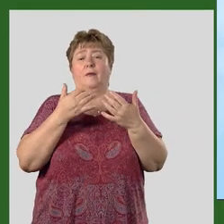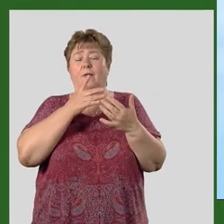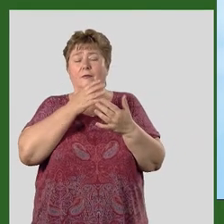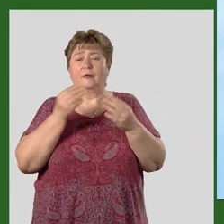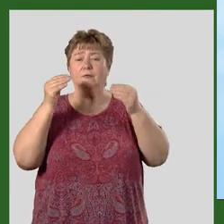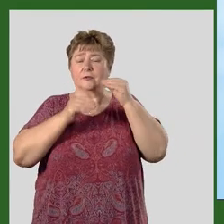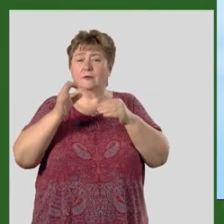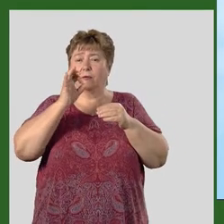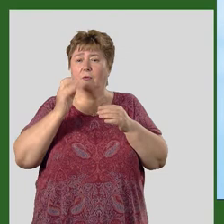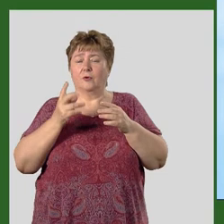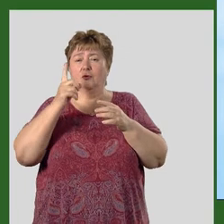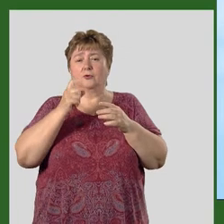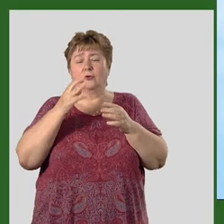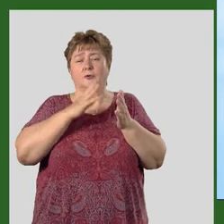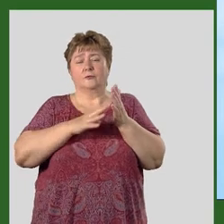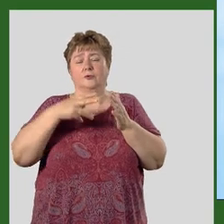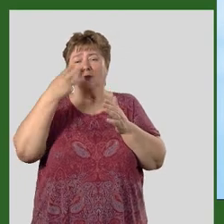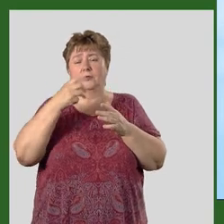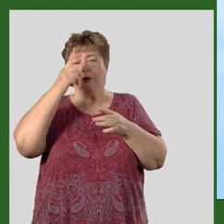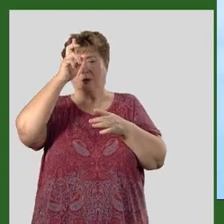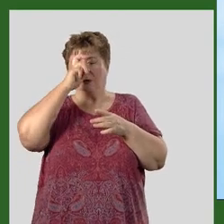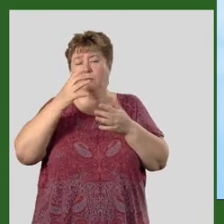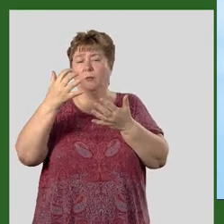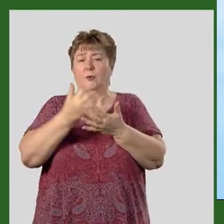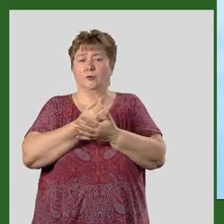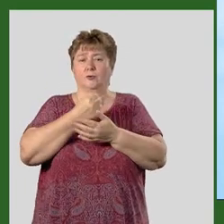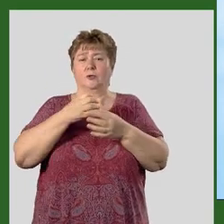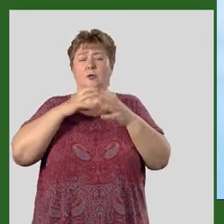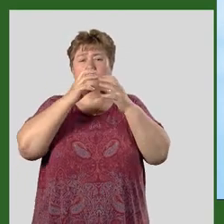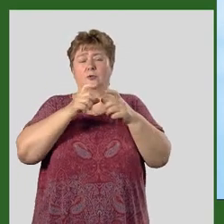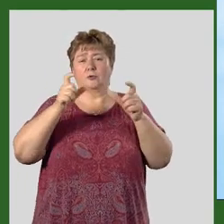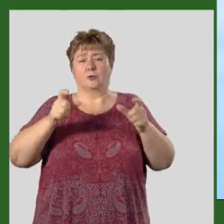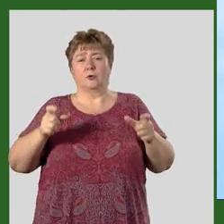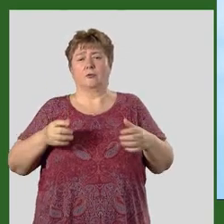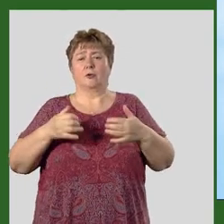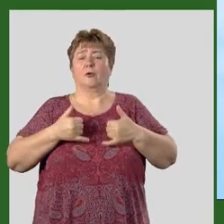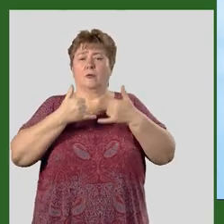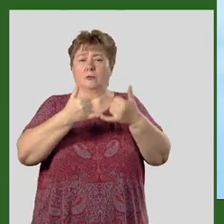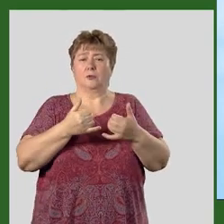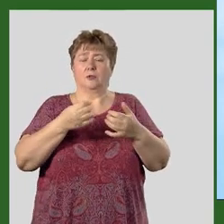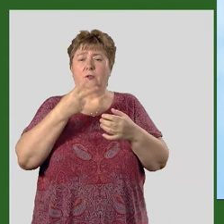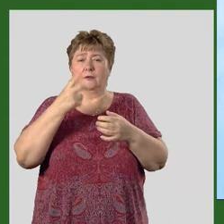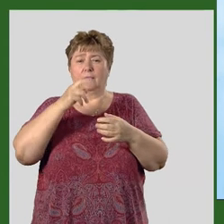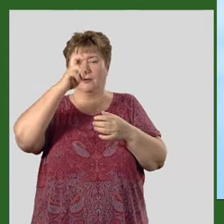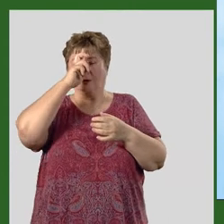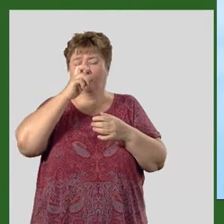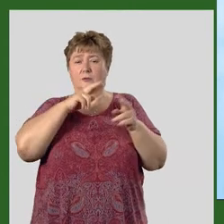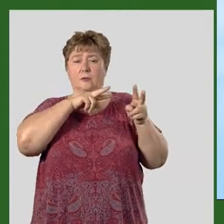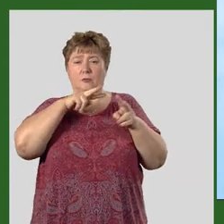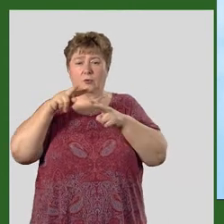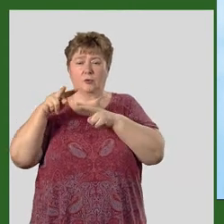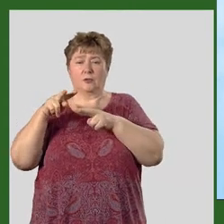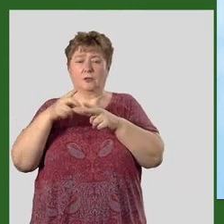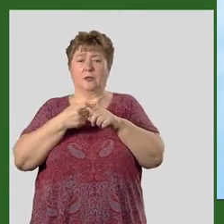состав ООН входят 193 государства, получившие международное признание, и два